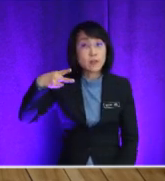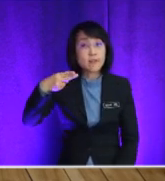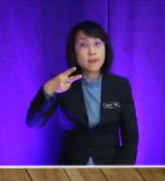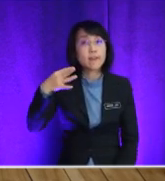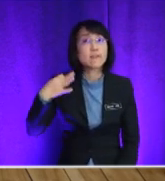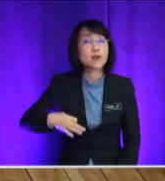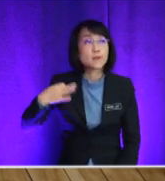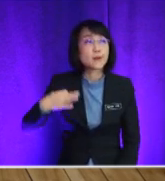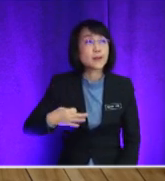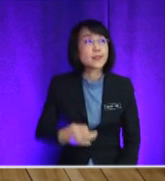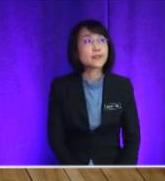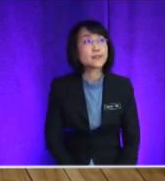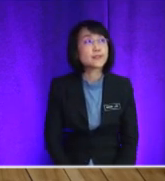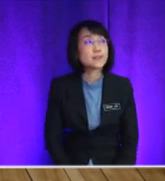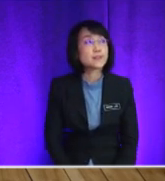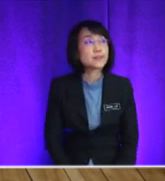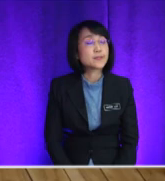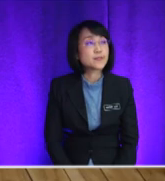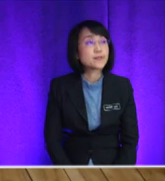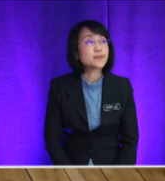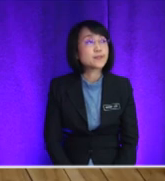ini gunting Febri ini